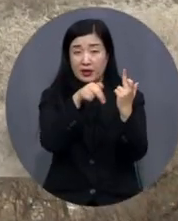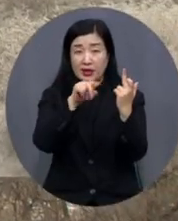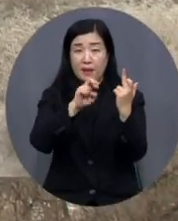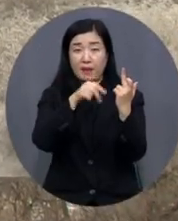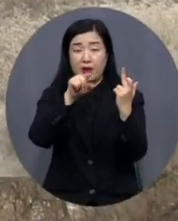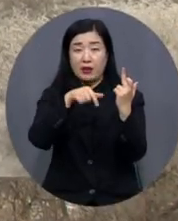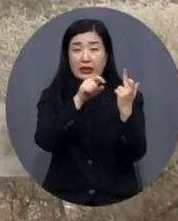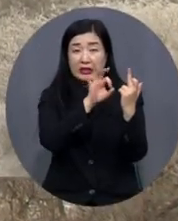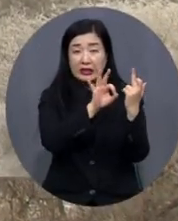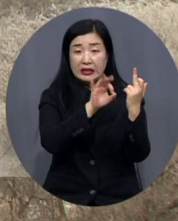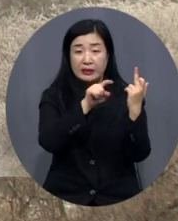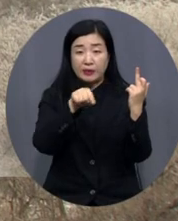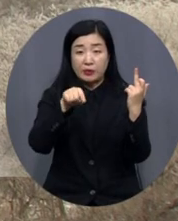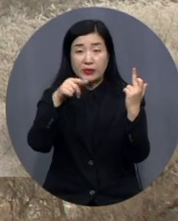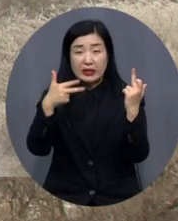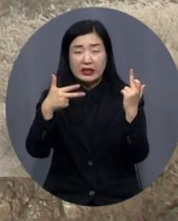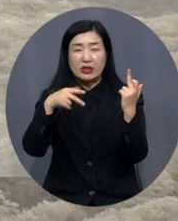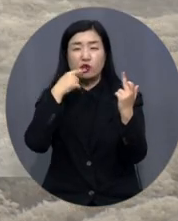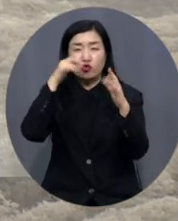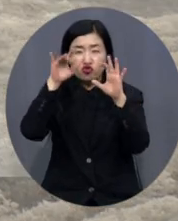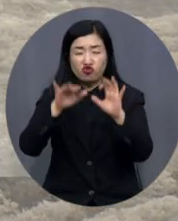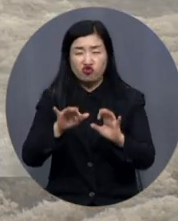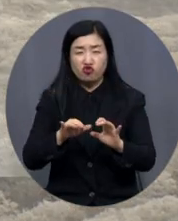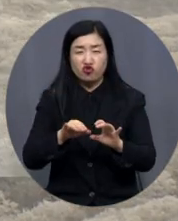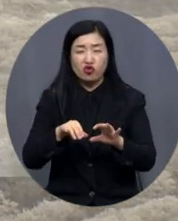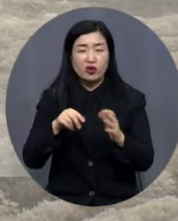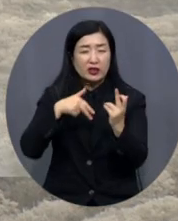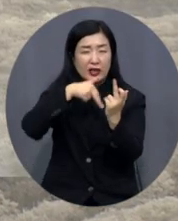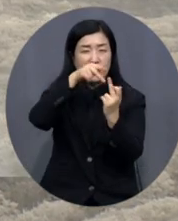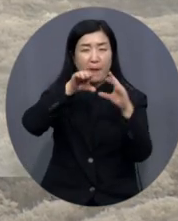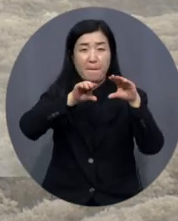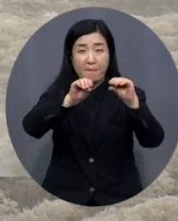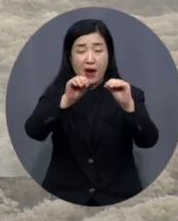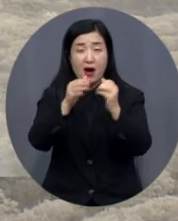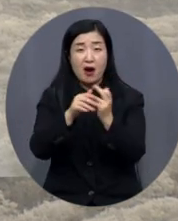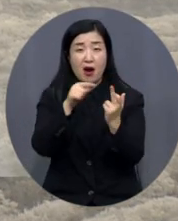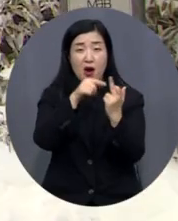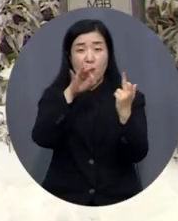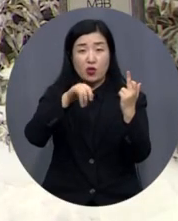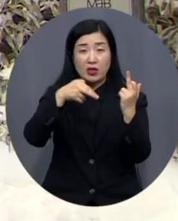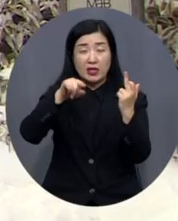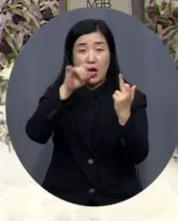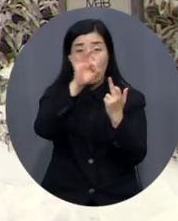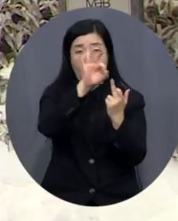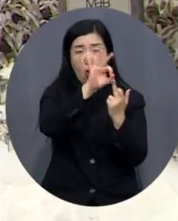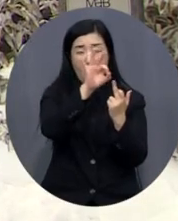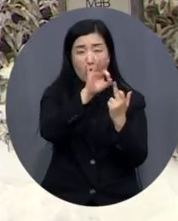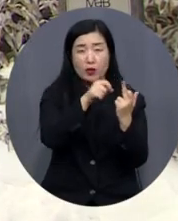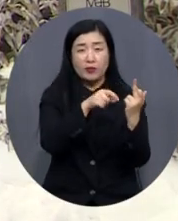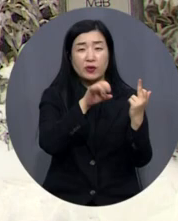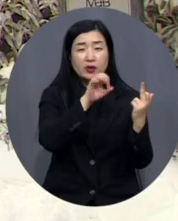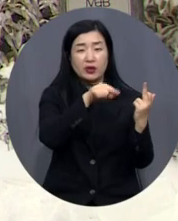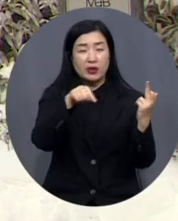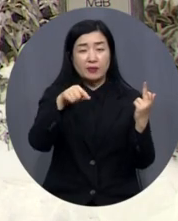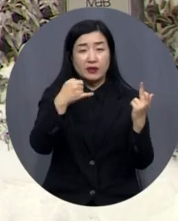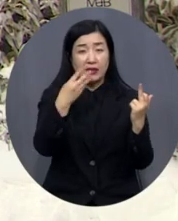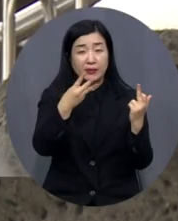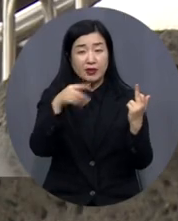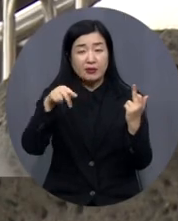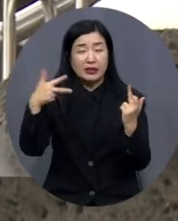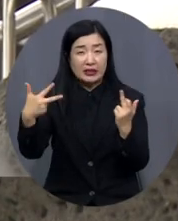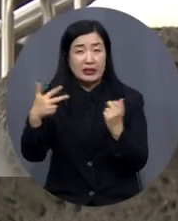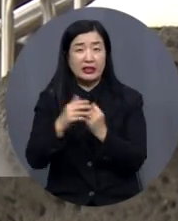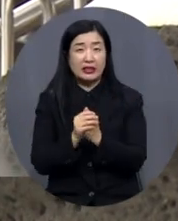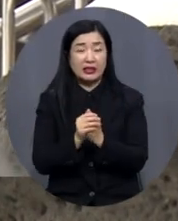10.7cm 눈이 쌓인 가운데 입산이 전면 통제됐고 윗세 오름의 낮최고 기온이 영하 3.7도 해안 지역도